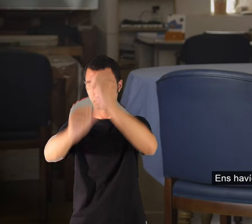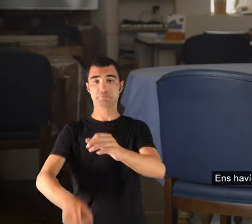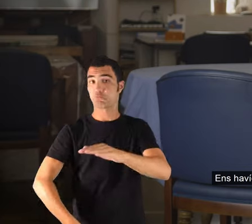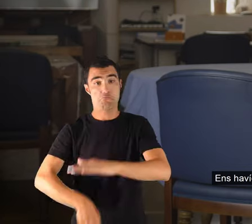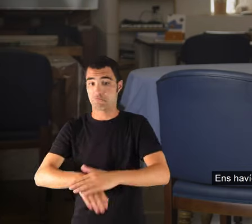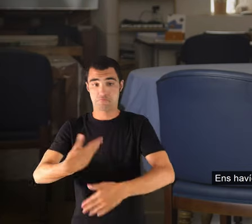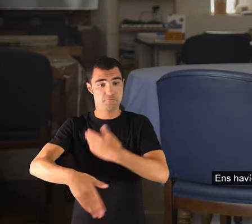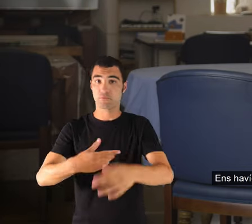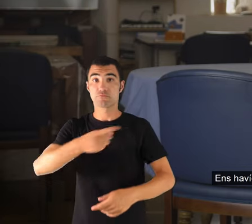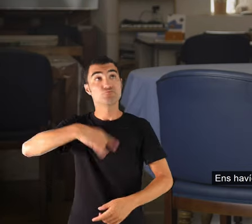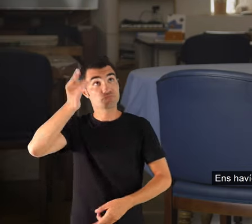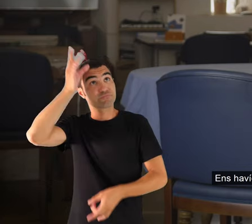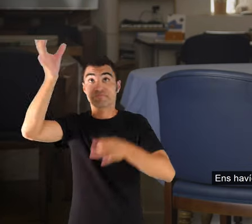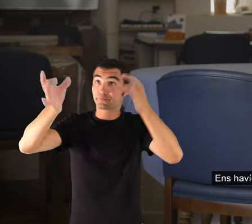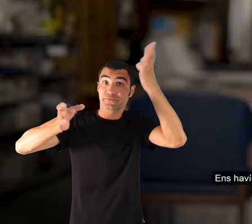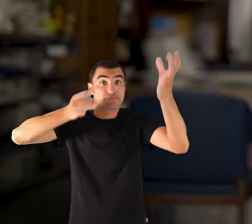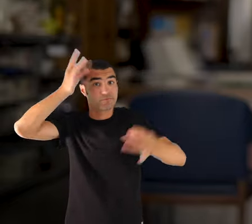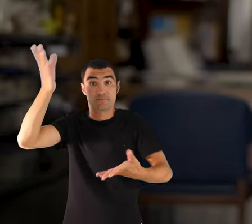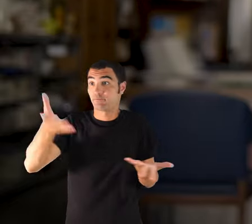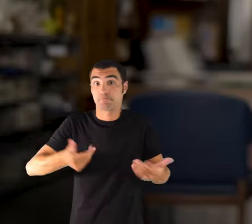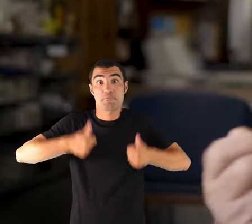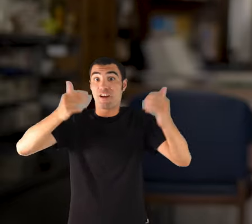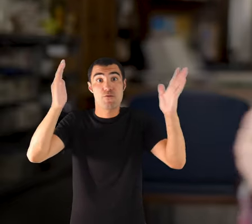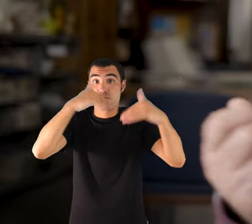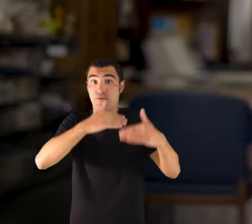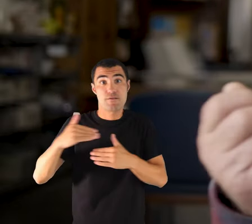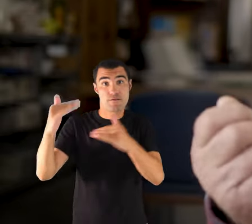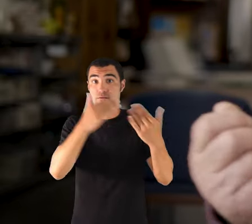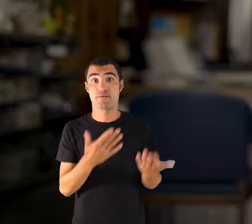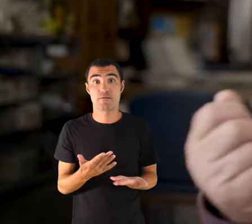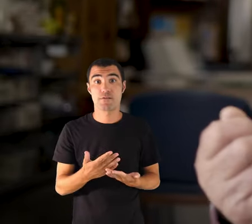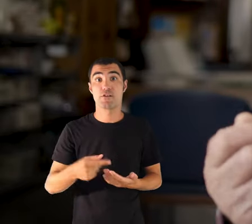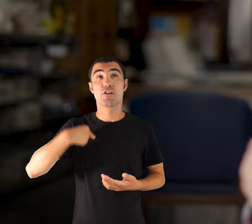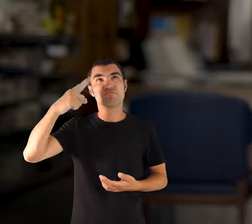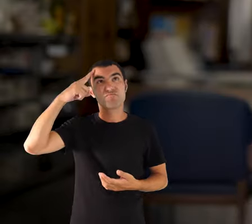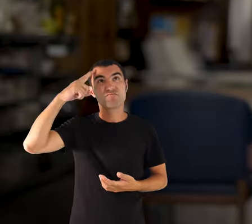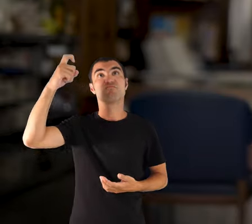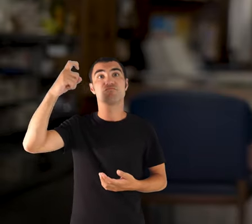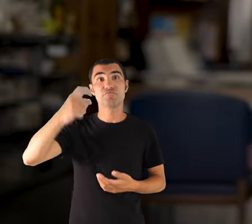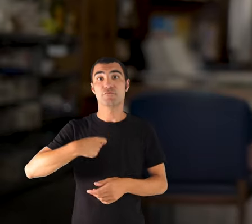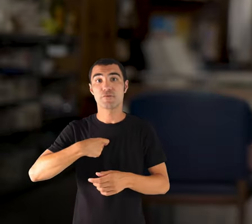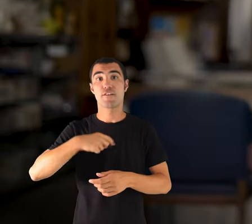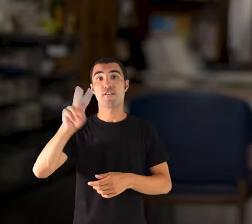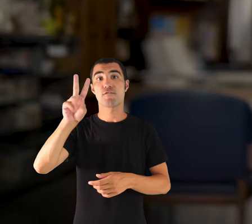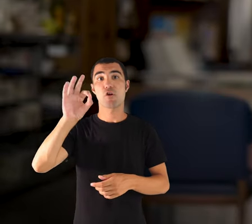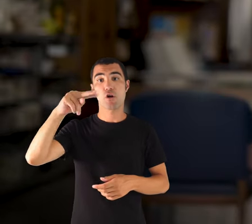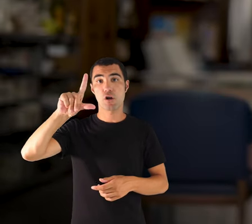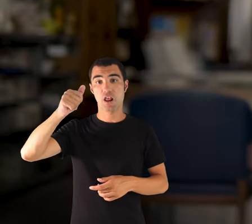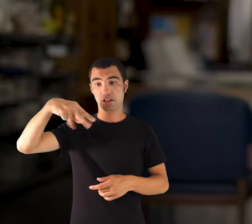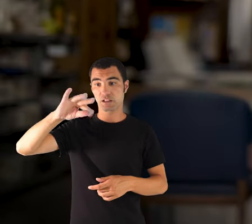M'havien d'enginyar d'aquesta manera perquè no hi havia res més. Jo me'n record que el primer volantí que vaig tenir de pescar calamars era un volantí de